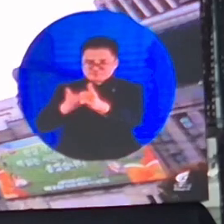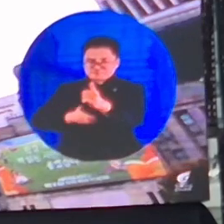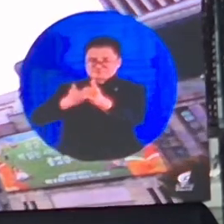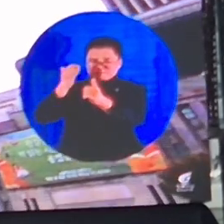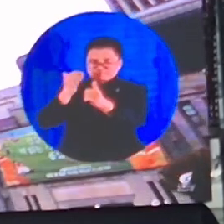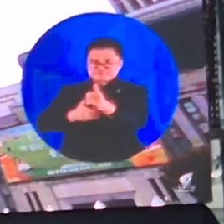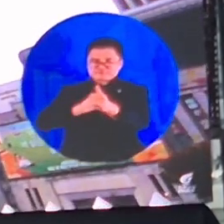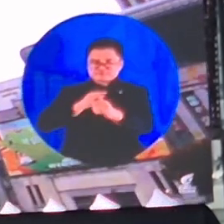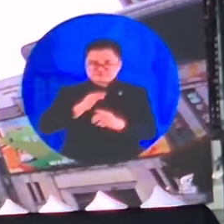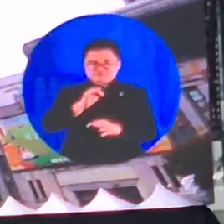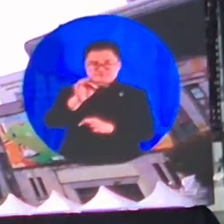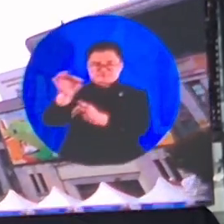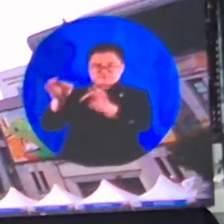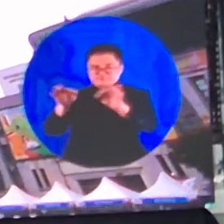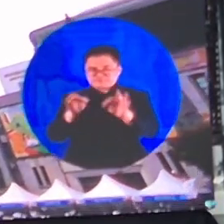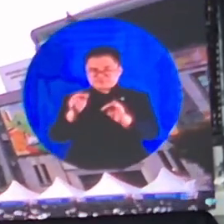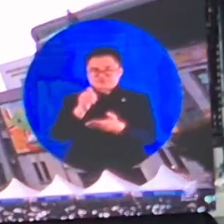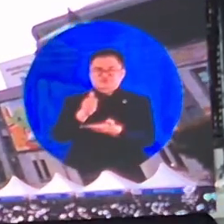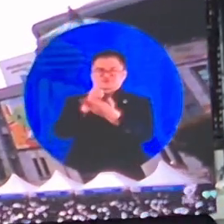주님,